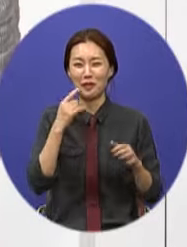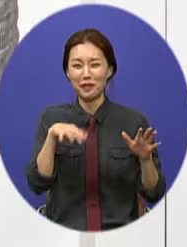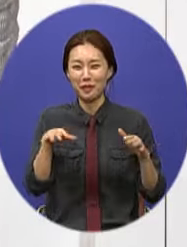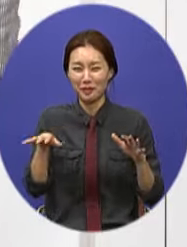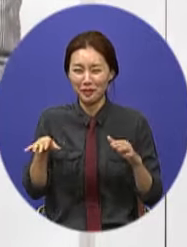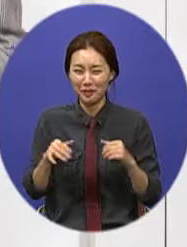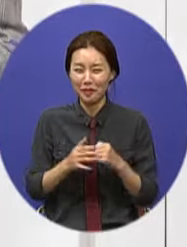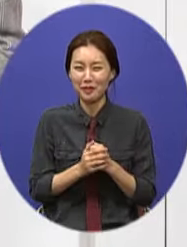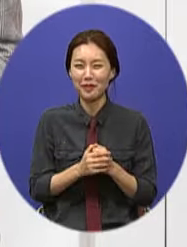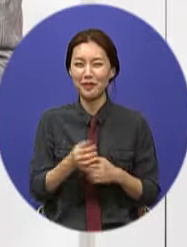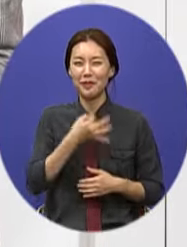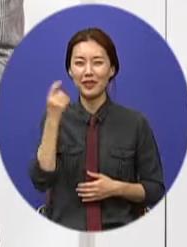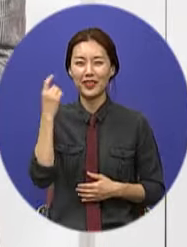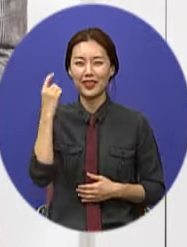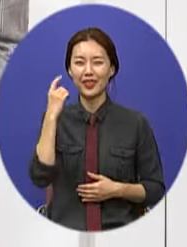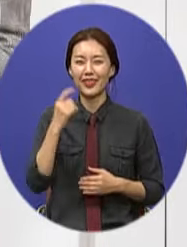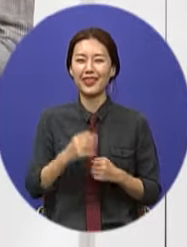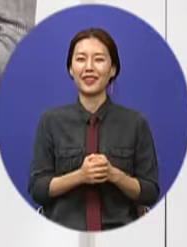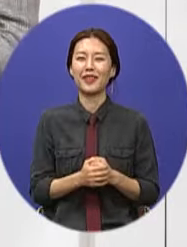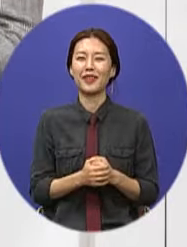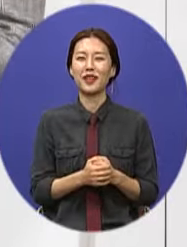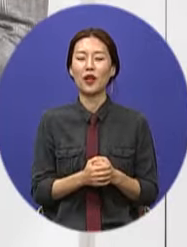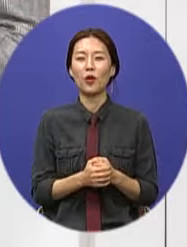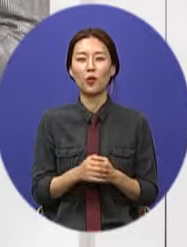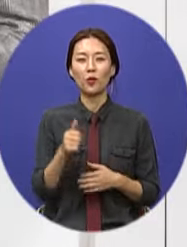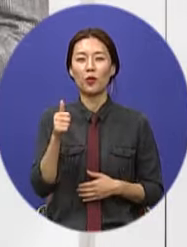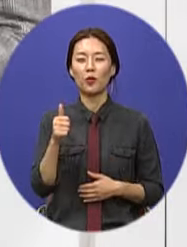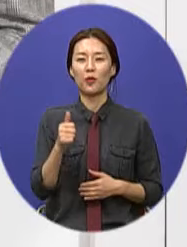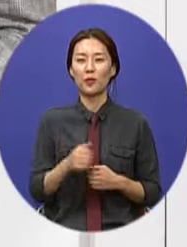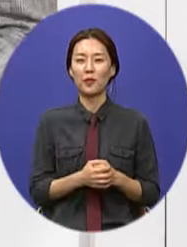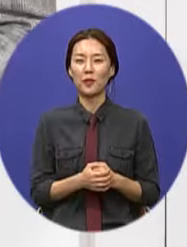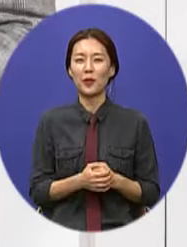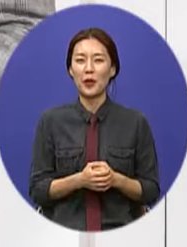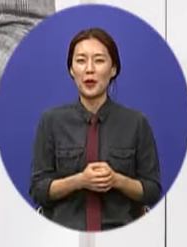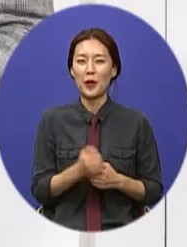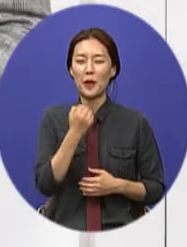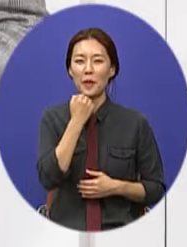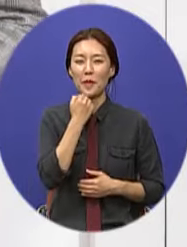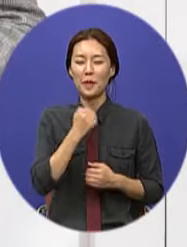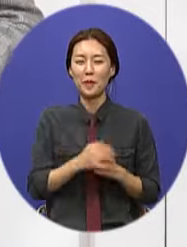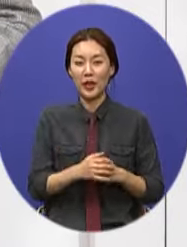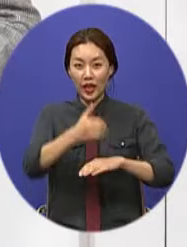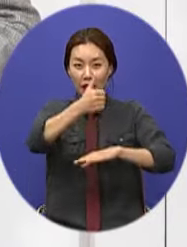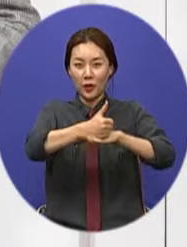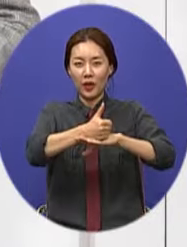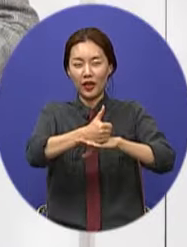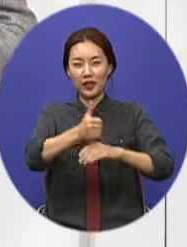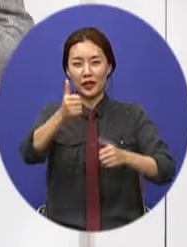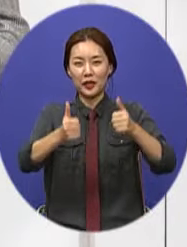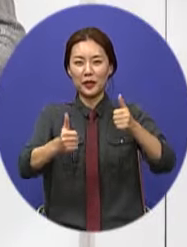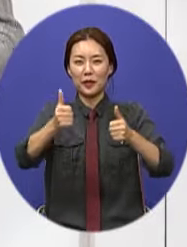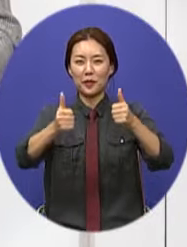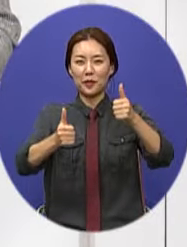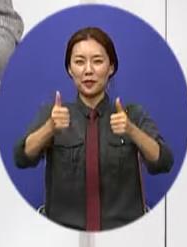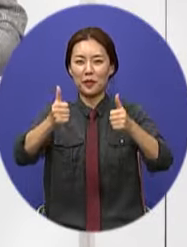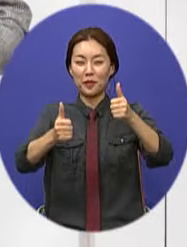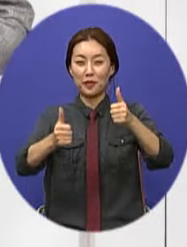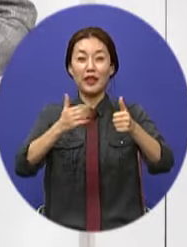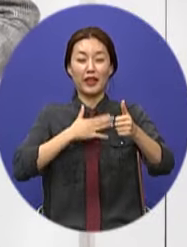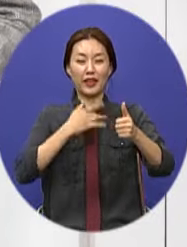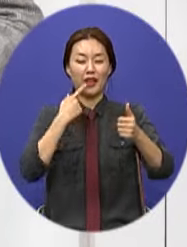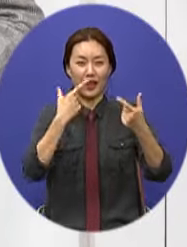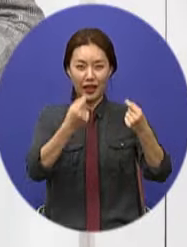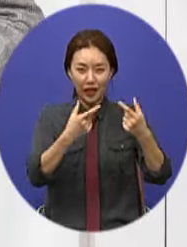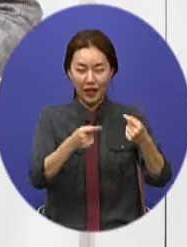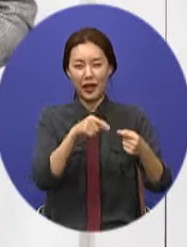네, 승부, 심사. 네, 결과를 말씀드려도 돼요? 네, 예, 하세요. 저는 당연히